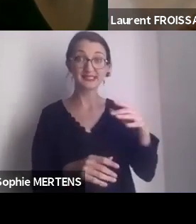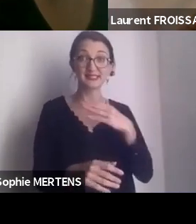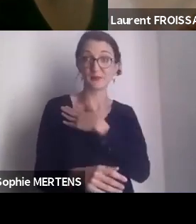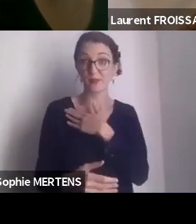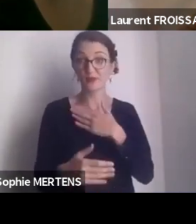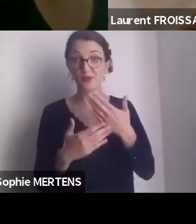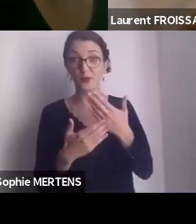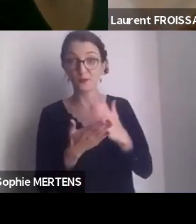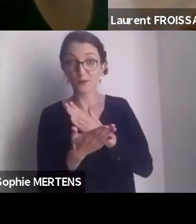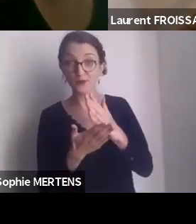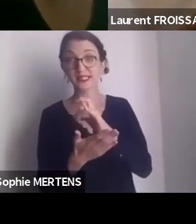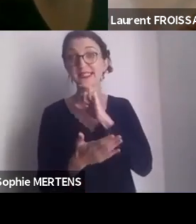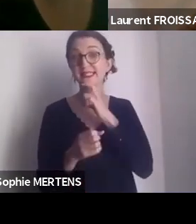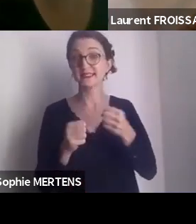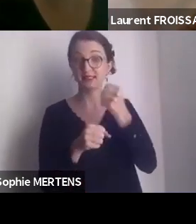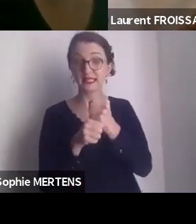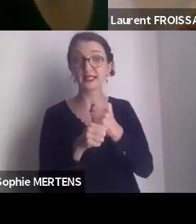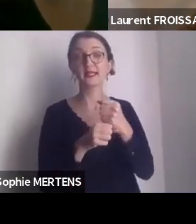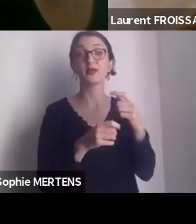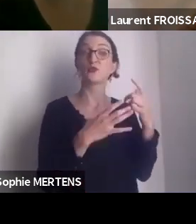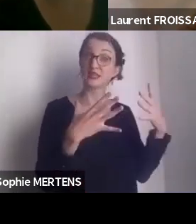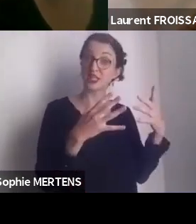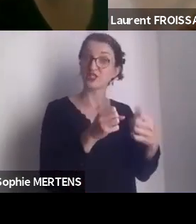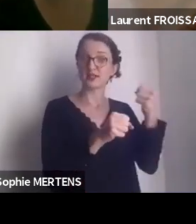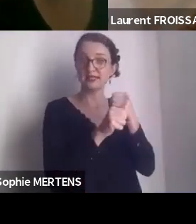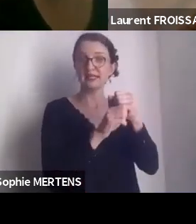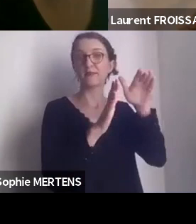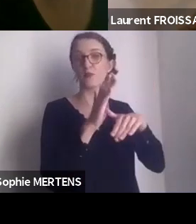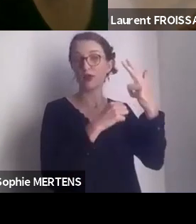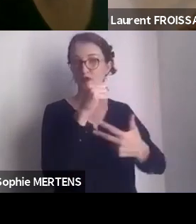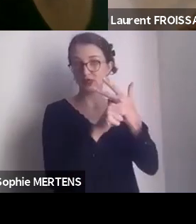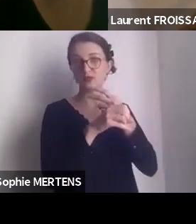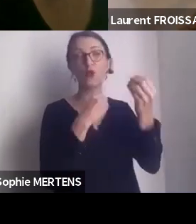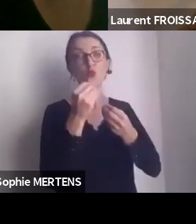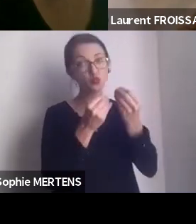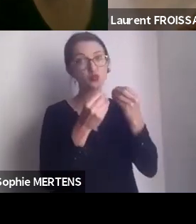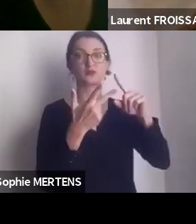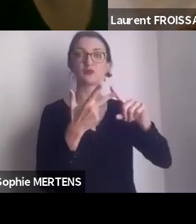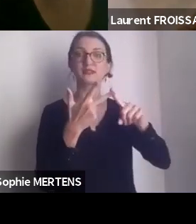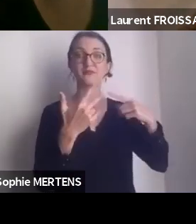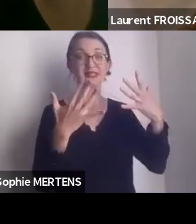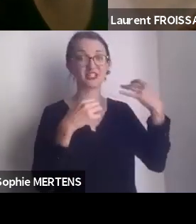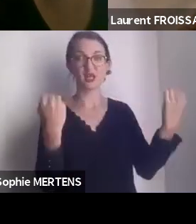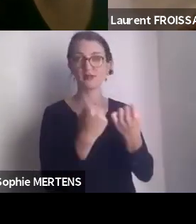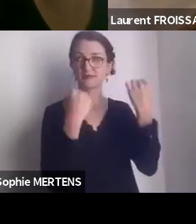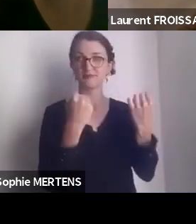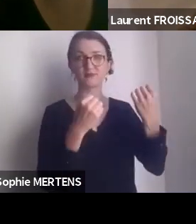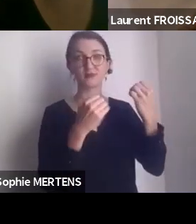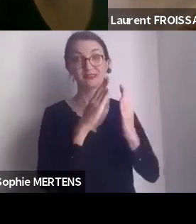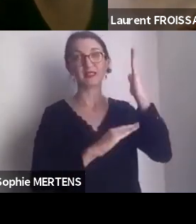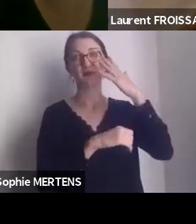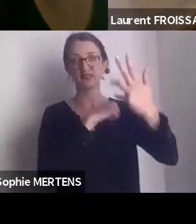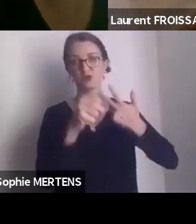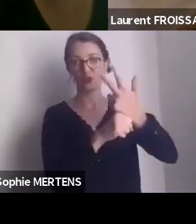création, créateurs depuis moins de 3 ans ou en activité depuis plus de 3 ans. Je vous laisse quelques instants